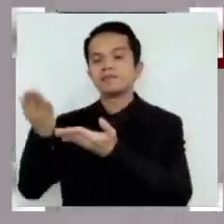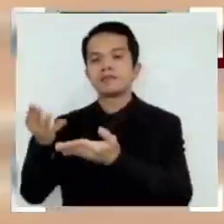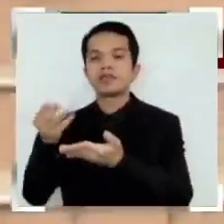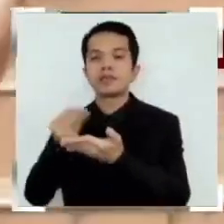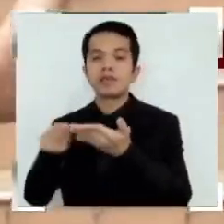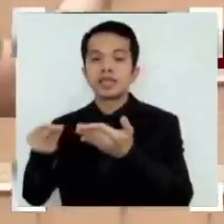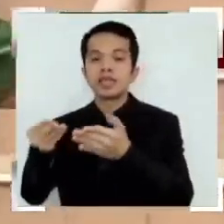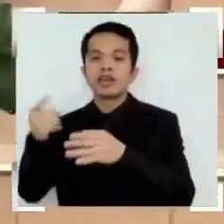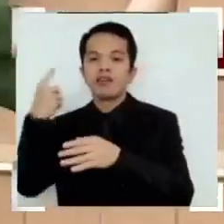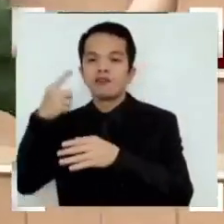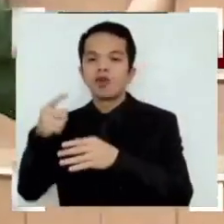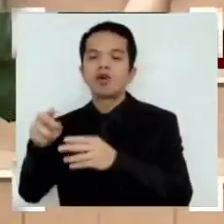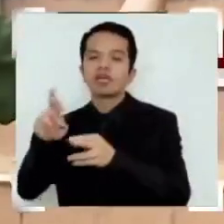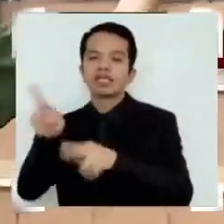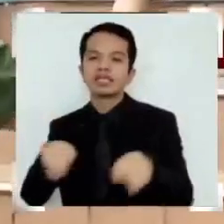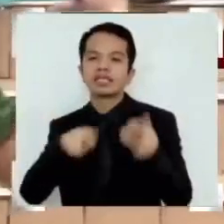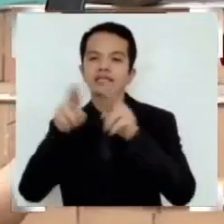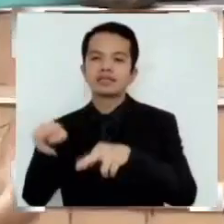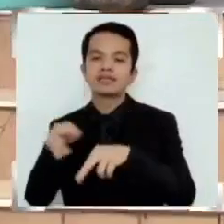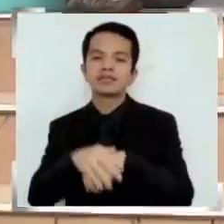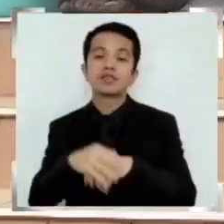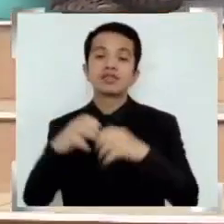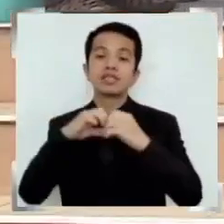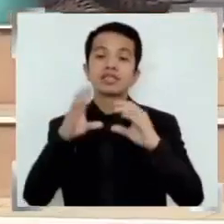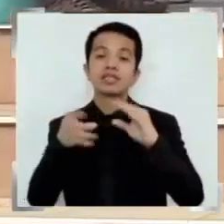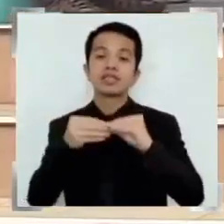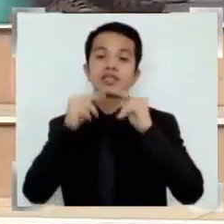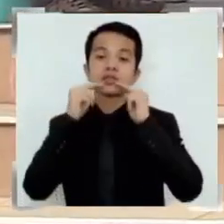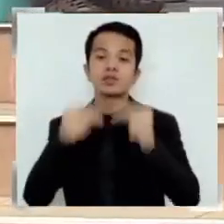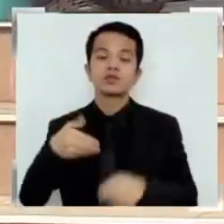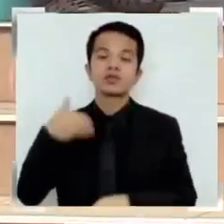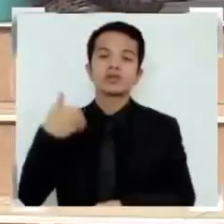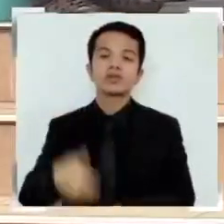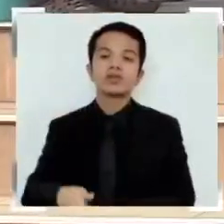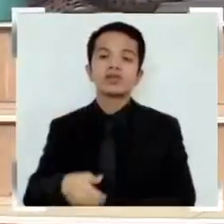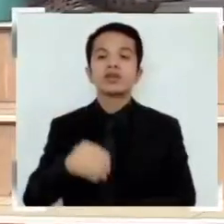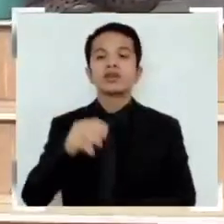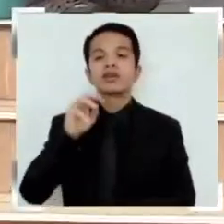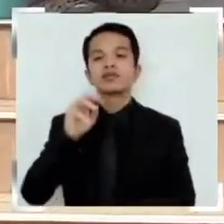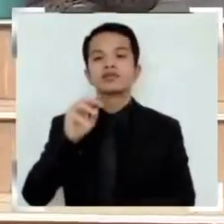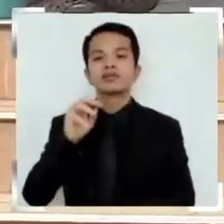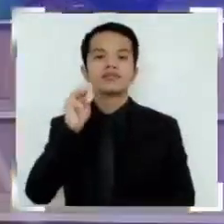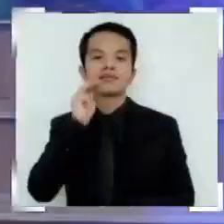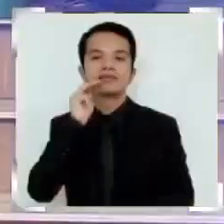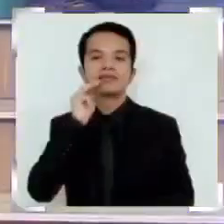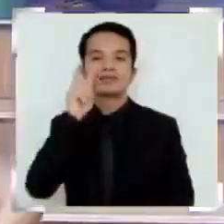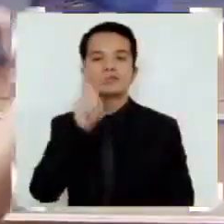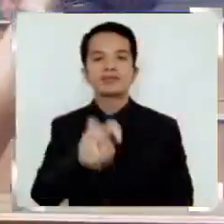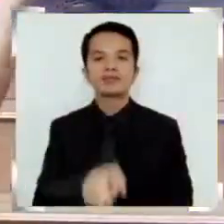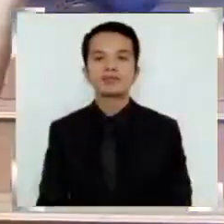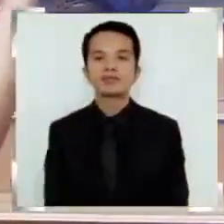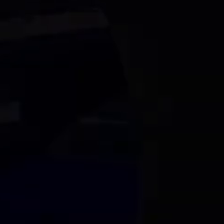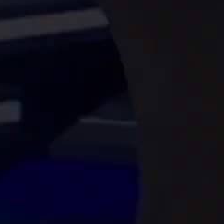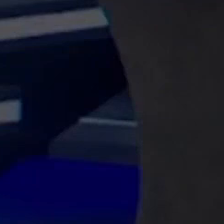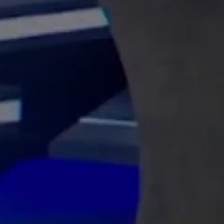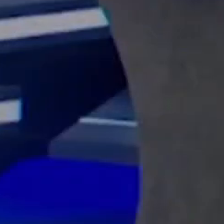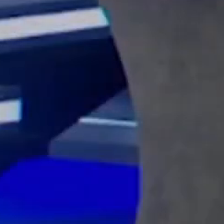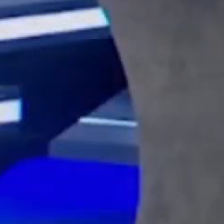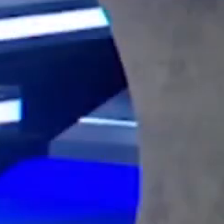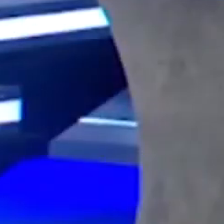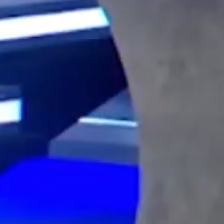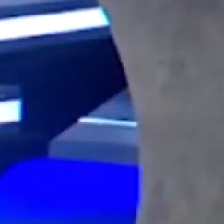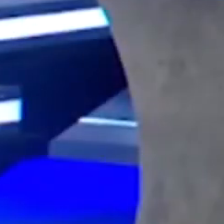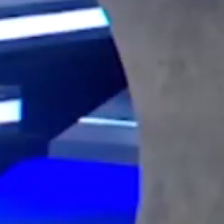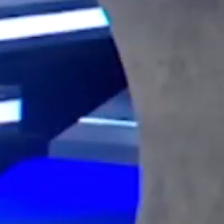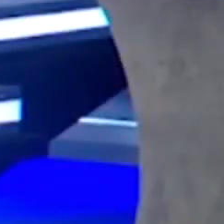i-recycle. Para sa GMA Integrated News, Marisol Abdurrahman ang inyong saksi.